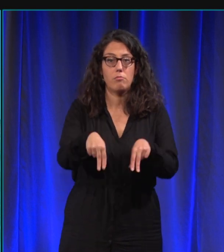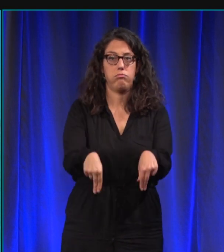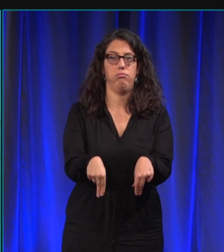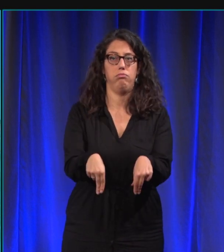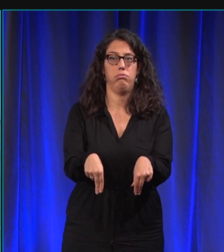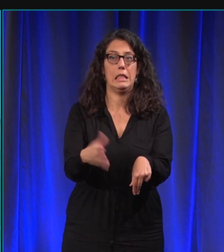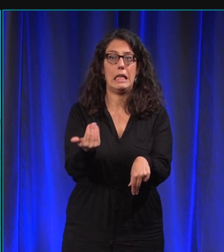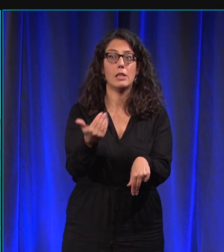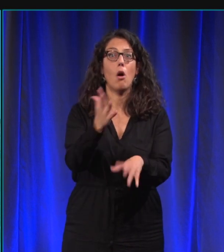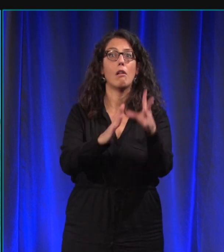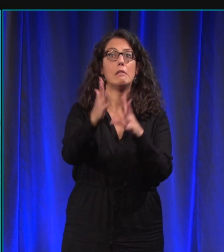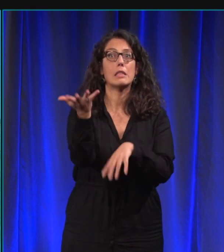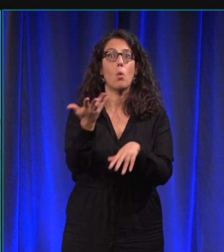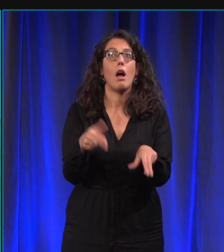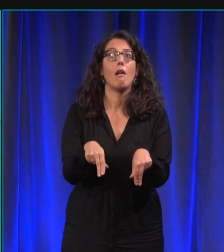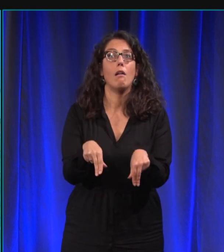de savoir ce que je vais lui demander.